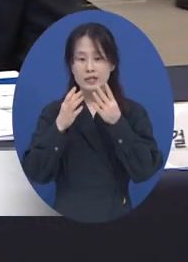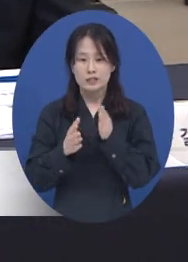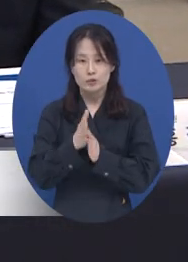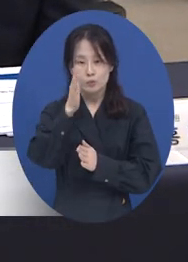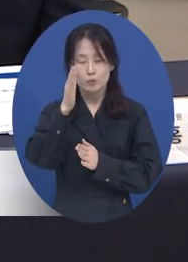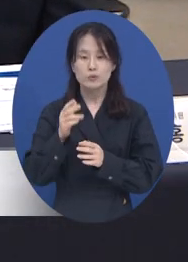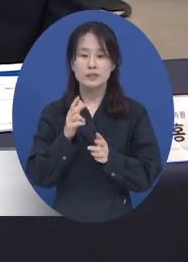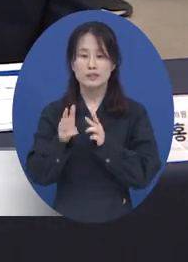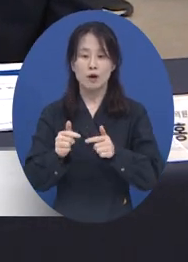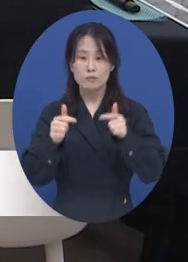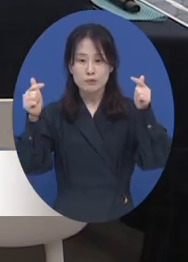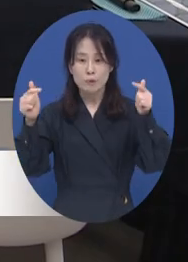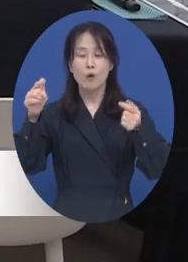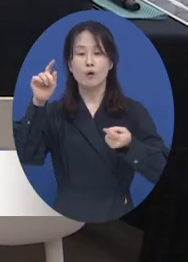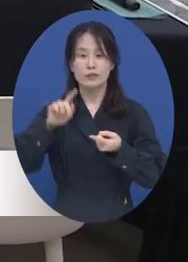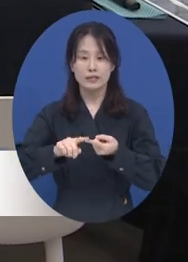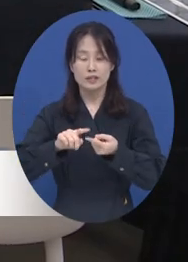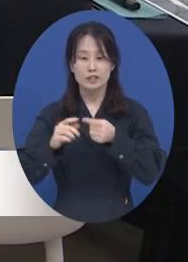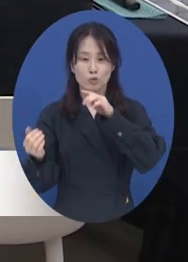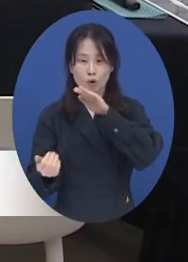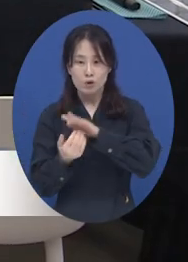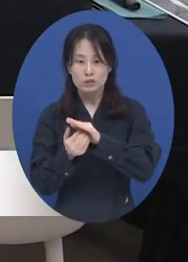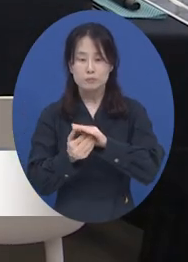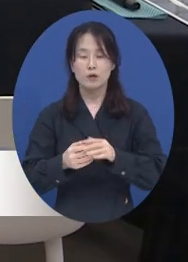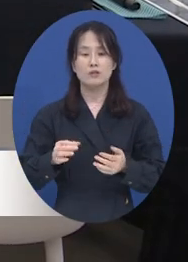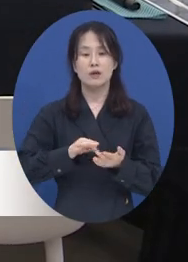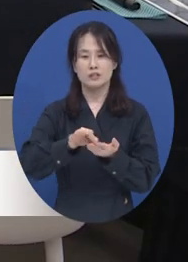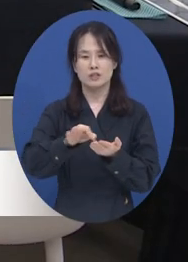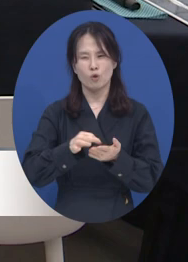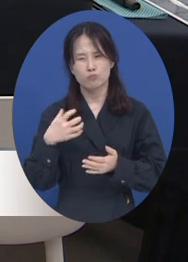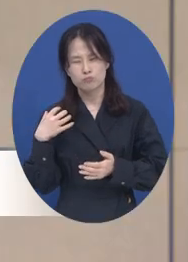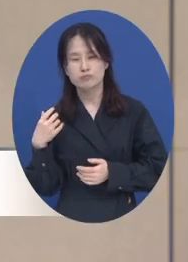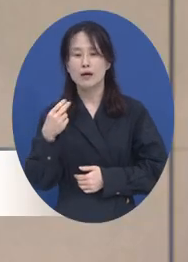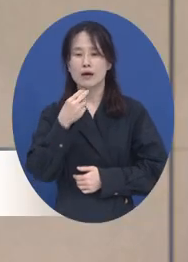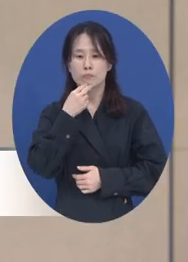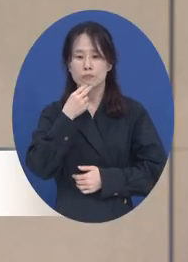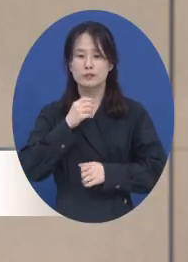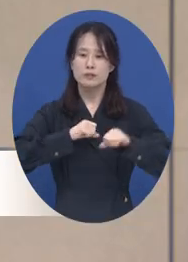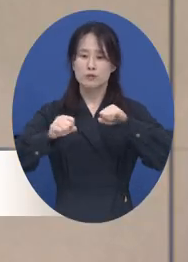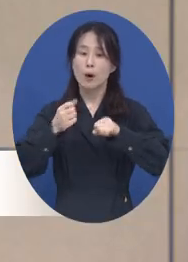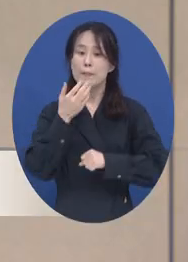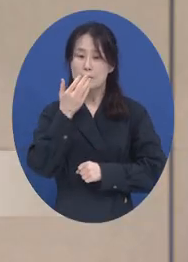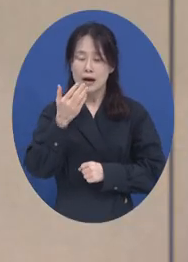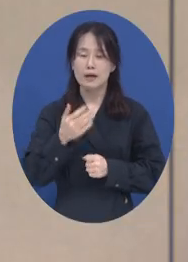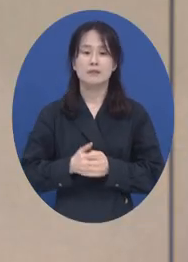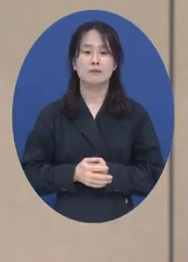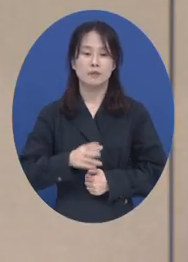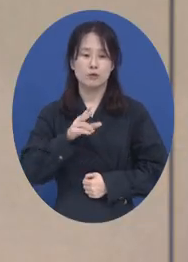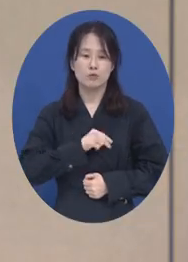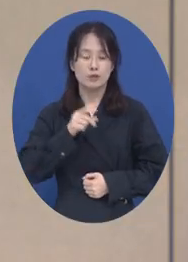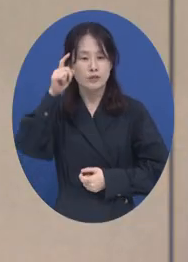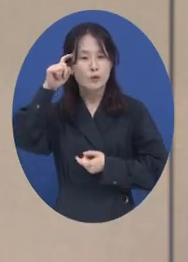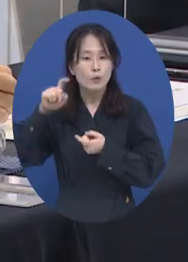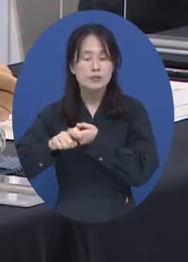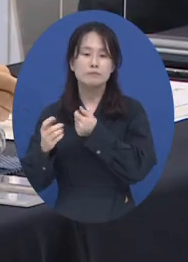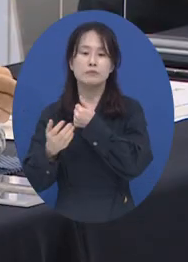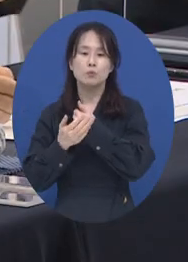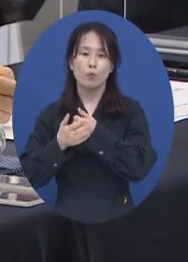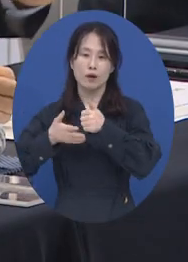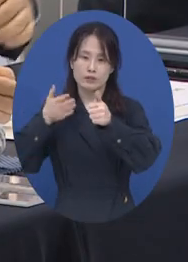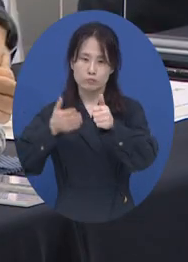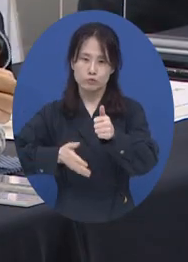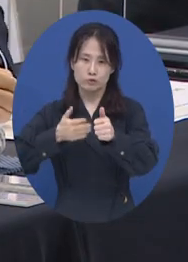등이 이뤄지면 큰 재정 부담 없이 현실적으로 얼마든지 수행 가능하다며 국회의원의 관심과 지원을